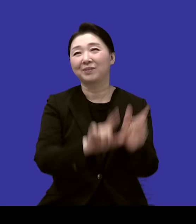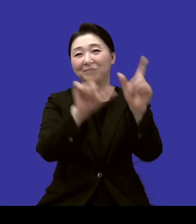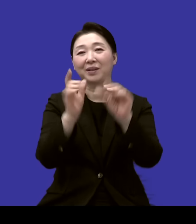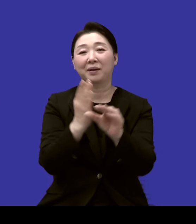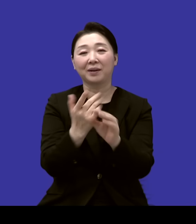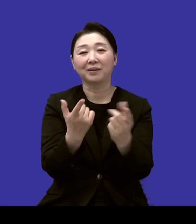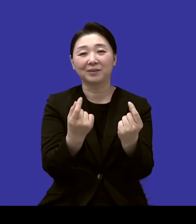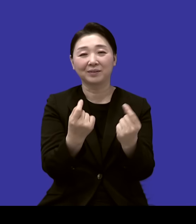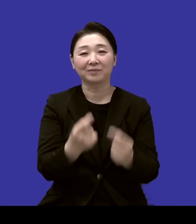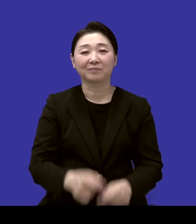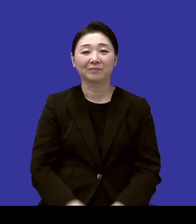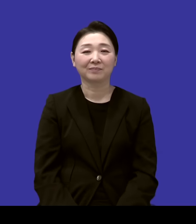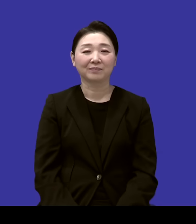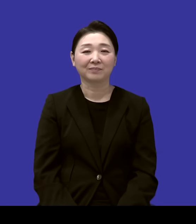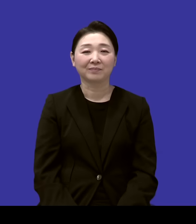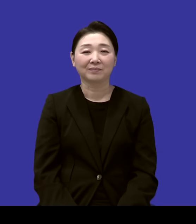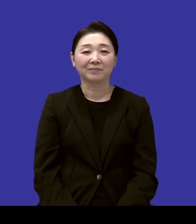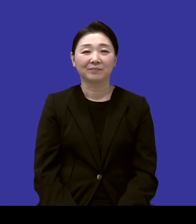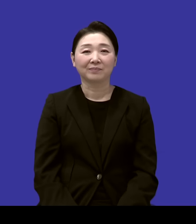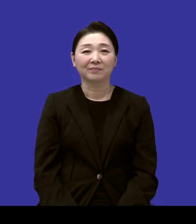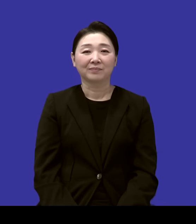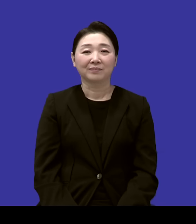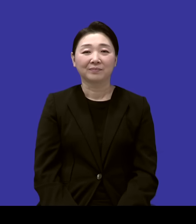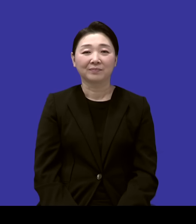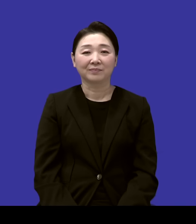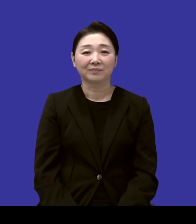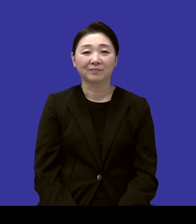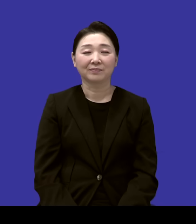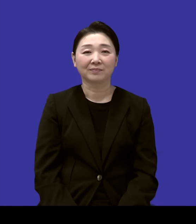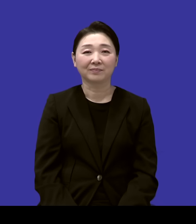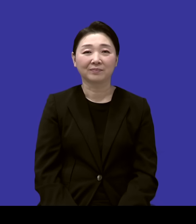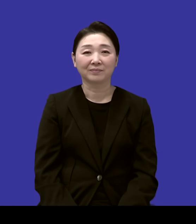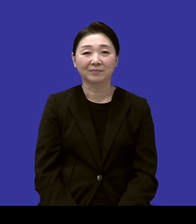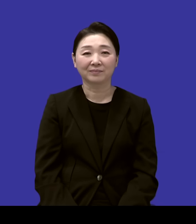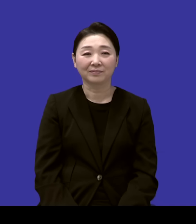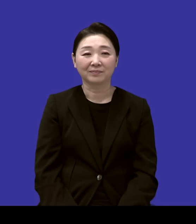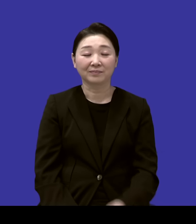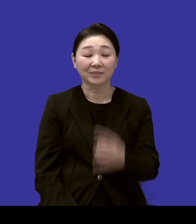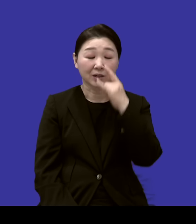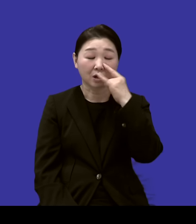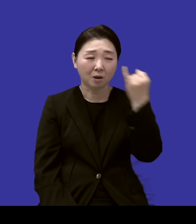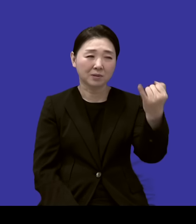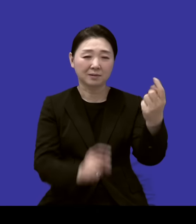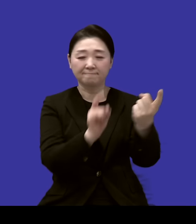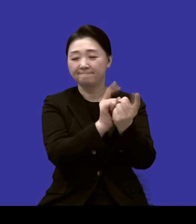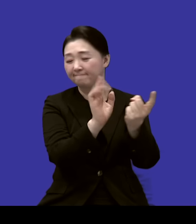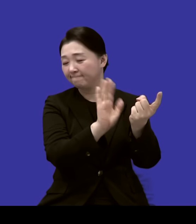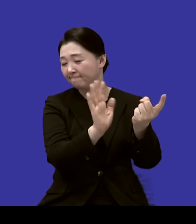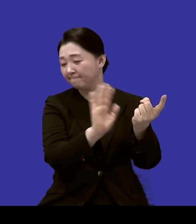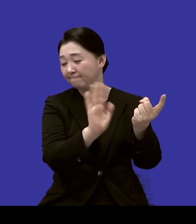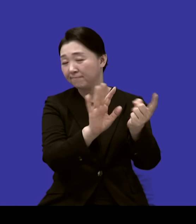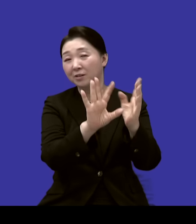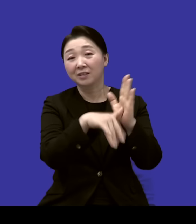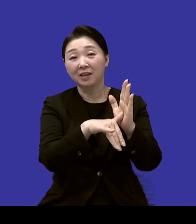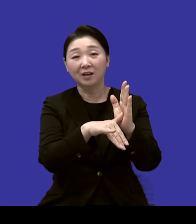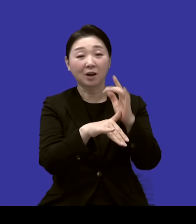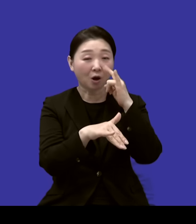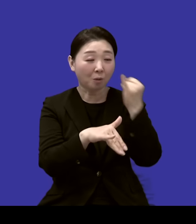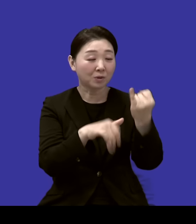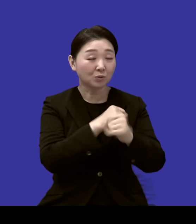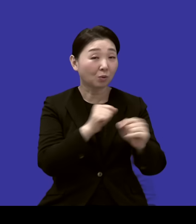계십니다. 지금까지 할렐루야네요. 세상에 그 어머니를 안 보고 살았던 그 시절에 대한 어머님에 대한